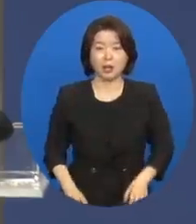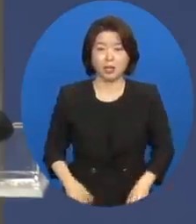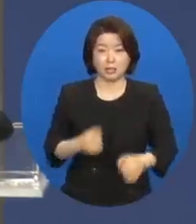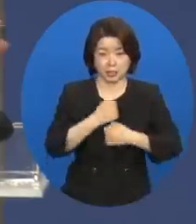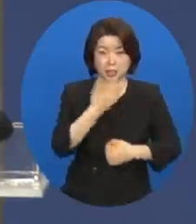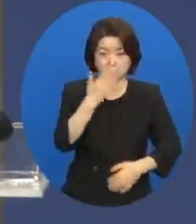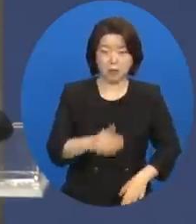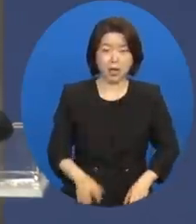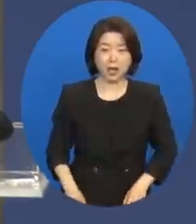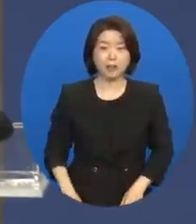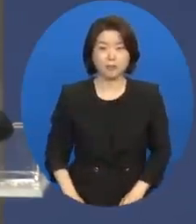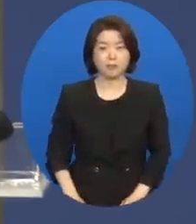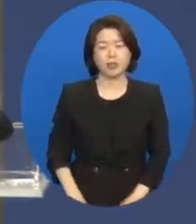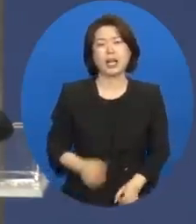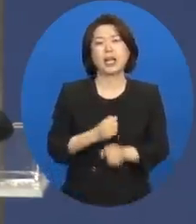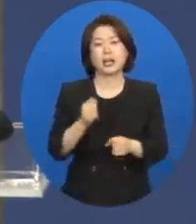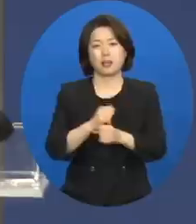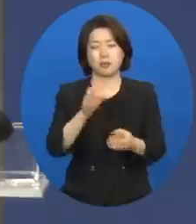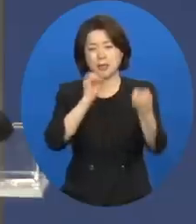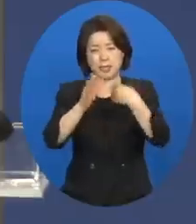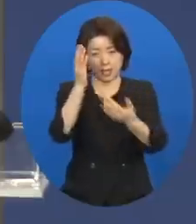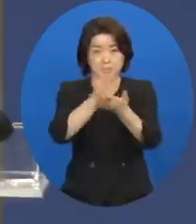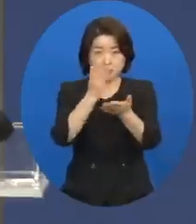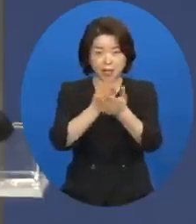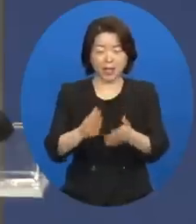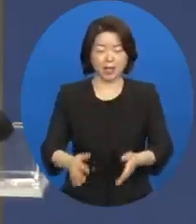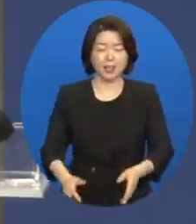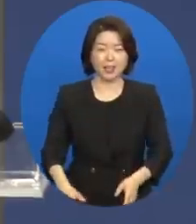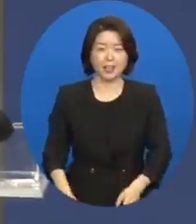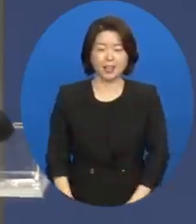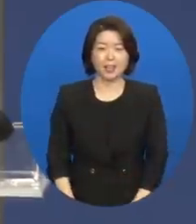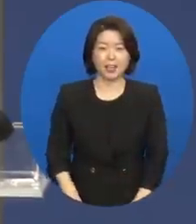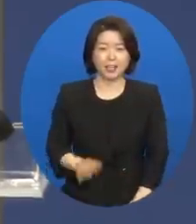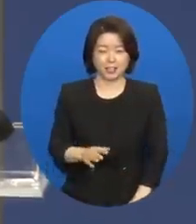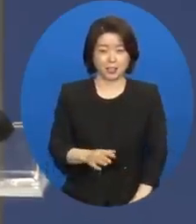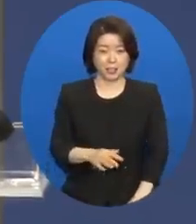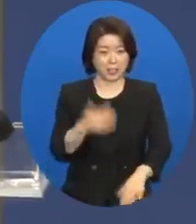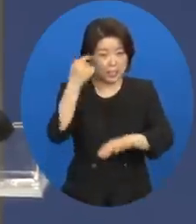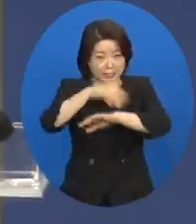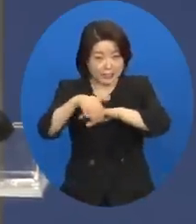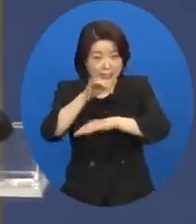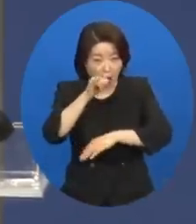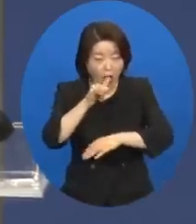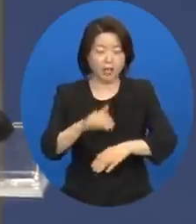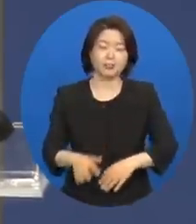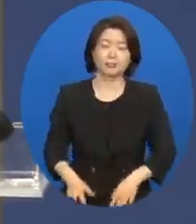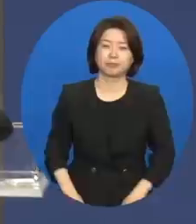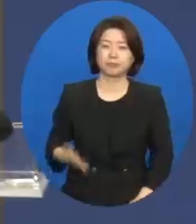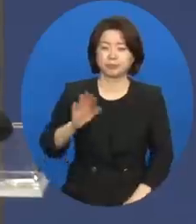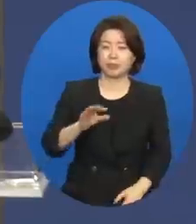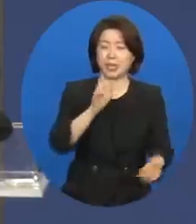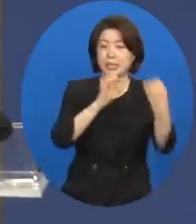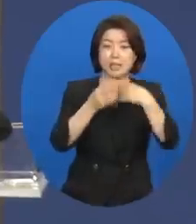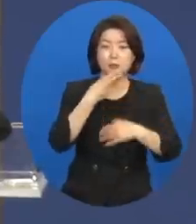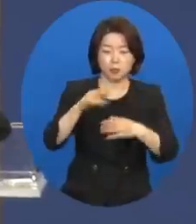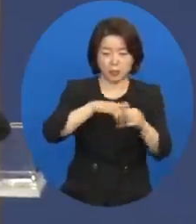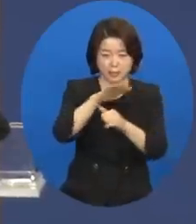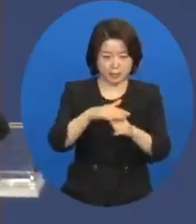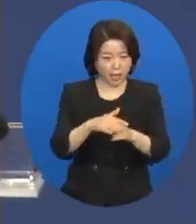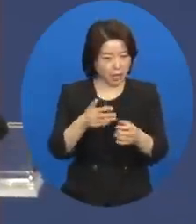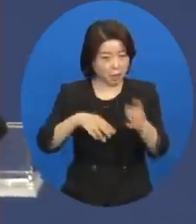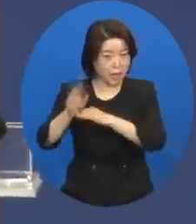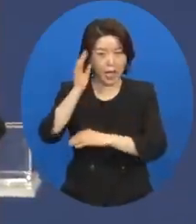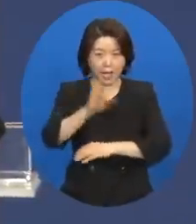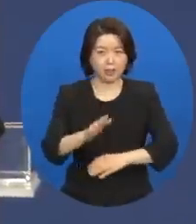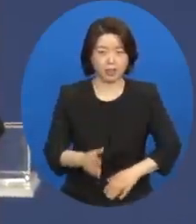네. 그러니까 이렇게 곤란할 때는 대답을 안 하시는 게 거의 전략이신 것 같아. 근데 대답을 안 한다고 상황을 피해갈 수는 없어요.